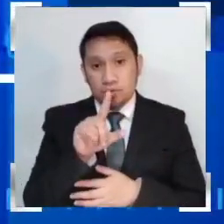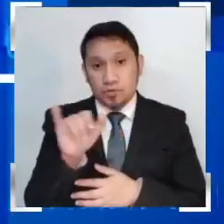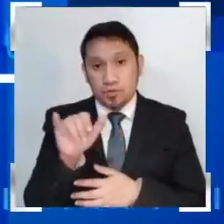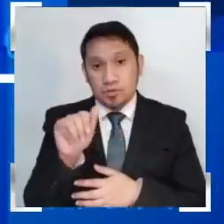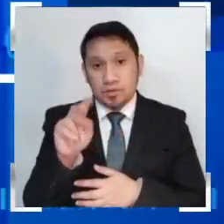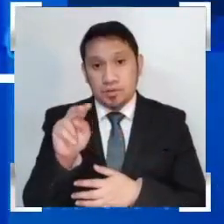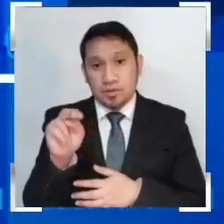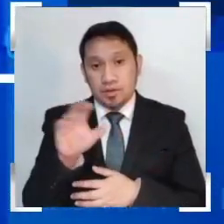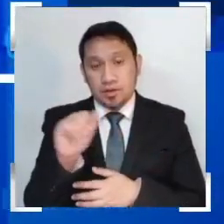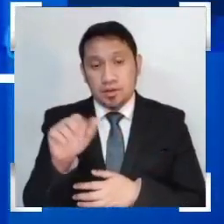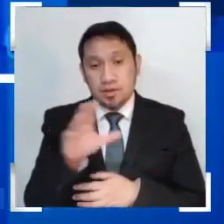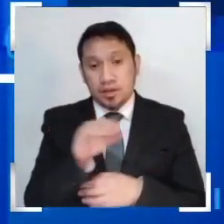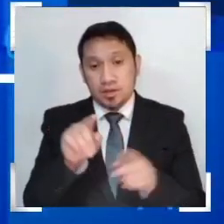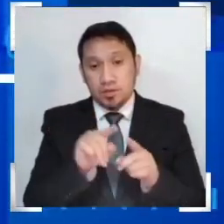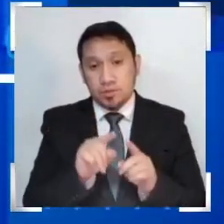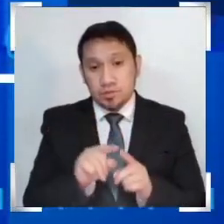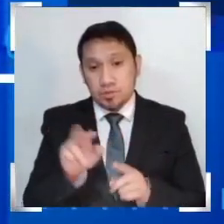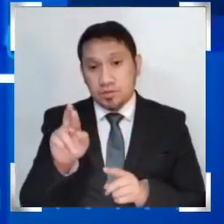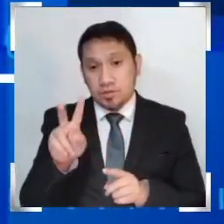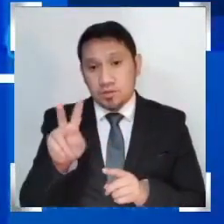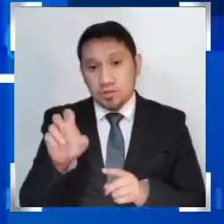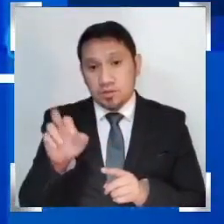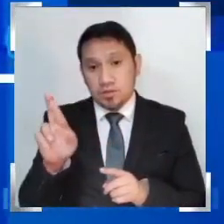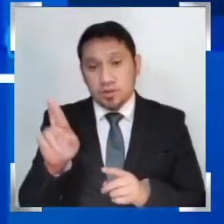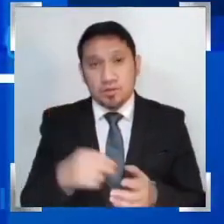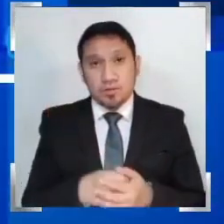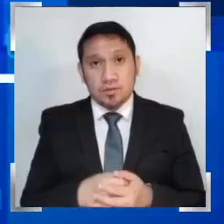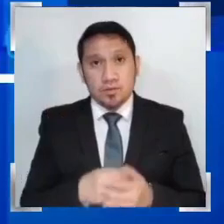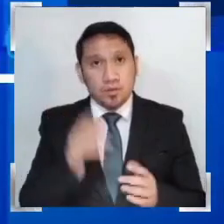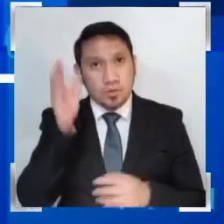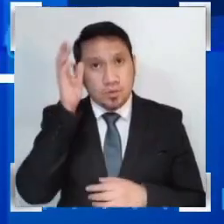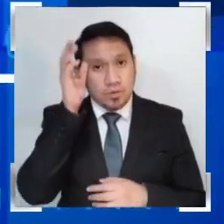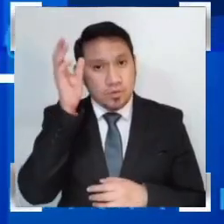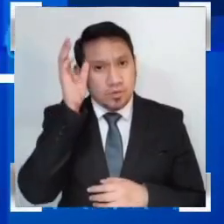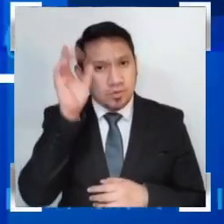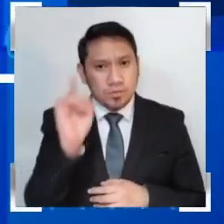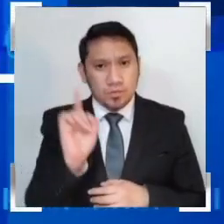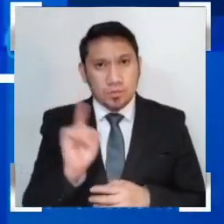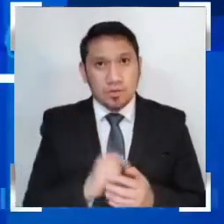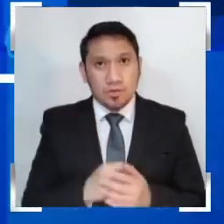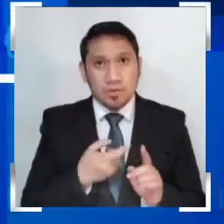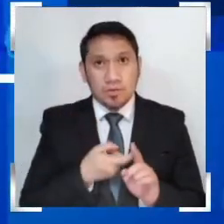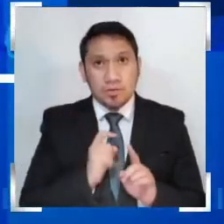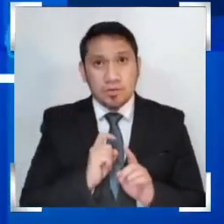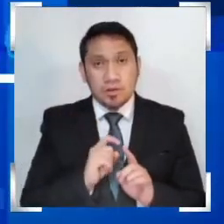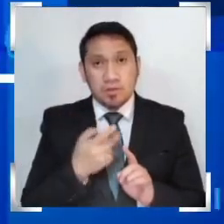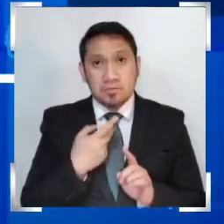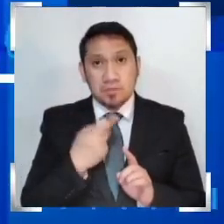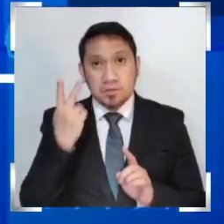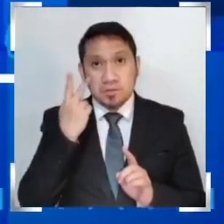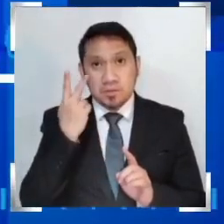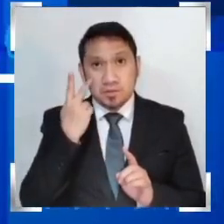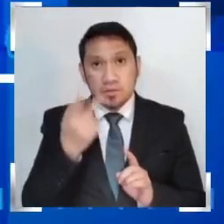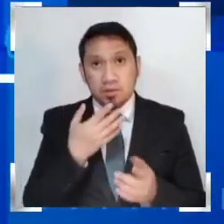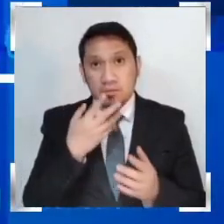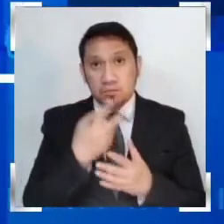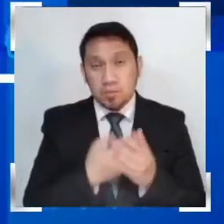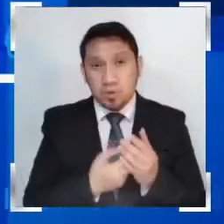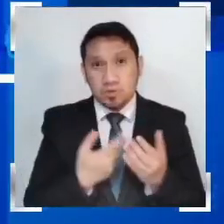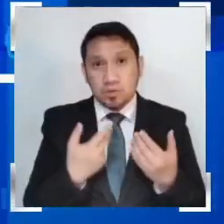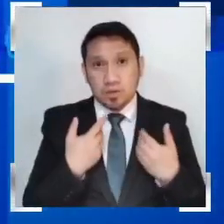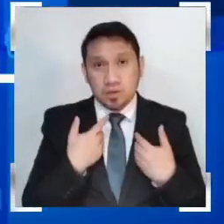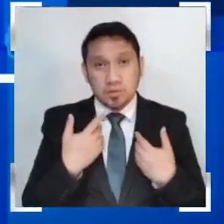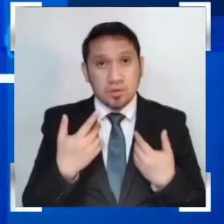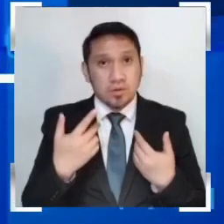Kapuso Heartthrob Raver Cruz. Ang konsepto ng Julieverse nagmula raw nang makitaan ng chemistry ang dalawa sa Limitless,